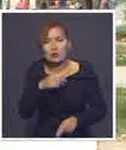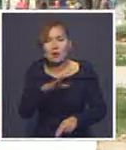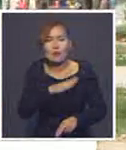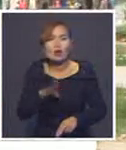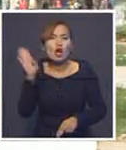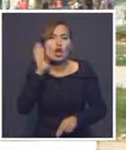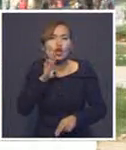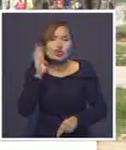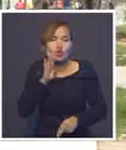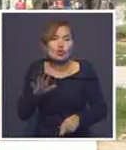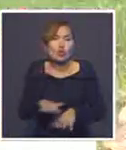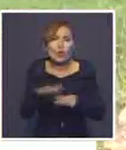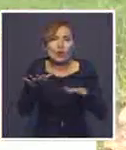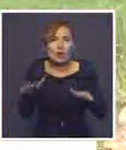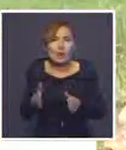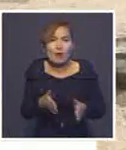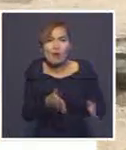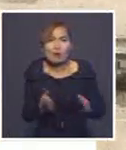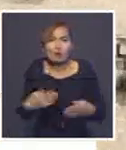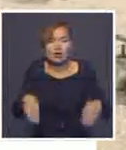ағаштар құлап, көлік қозғалысы тежелді.